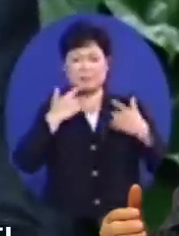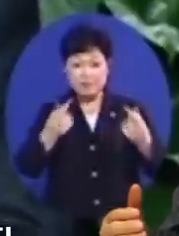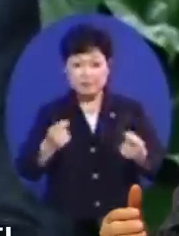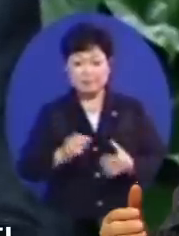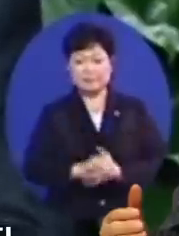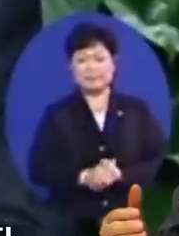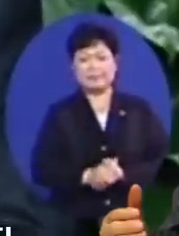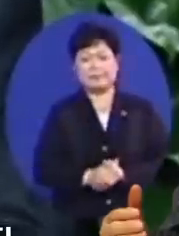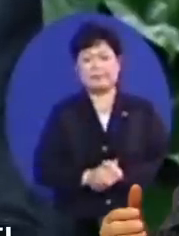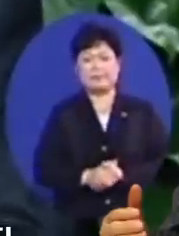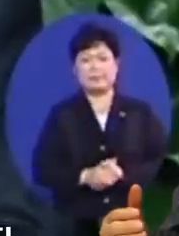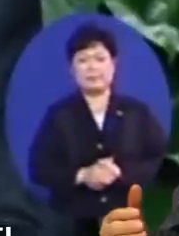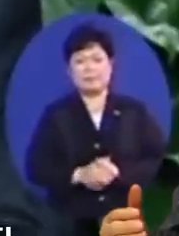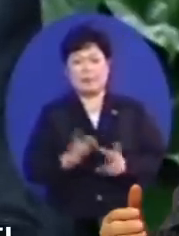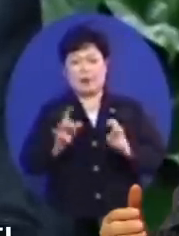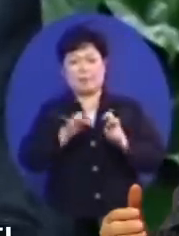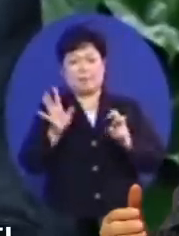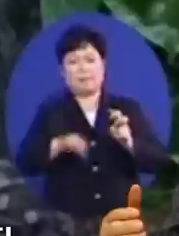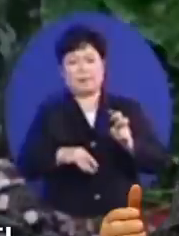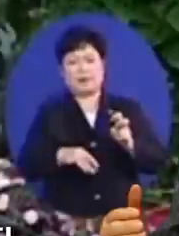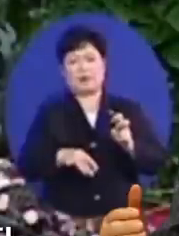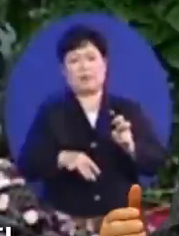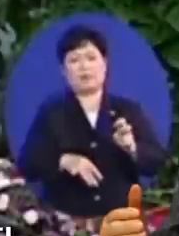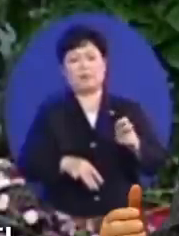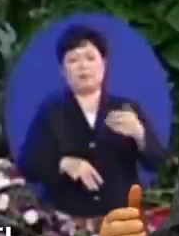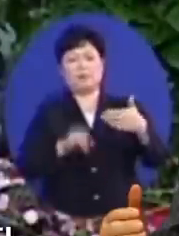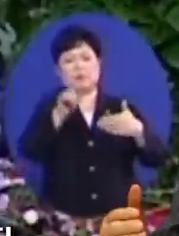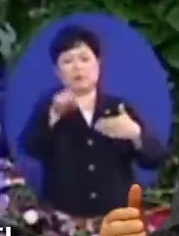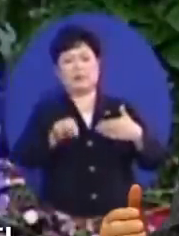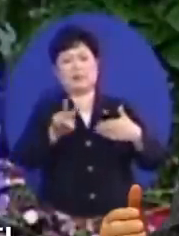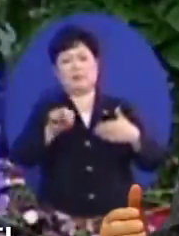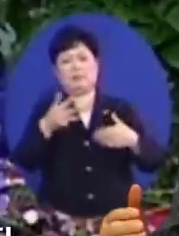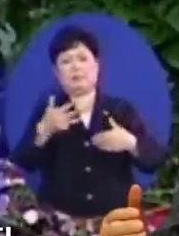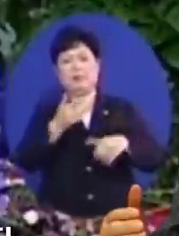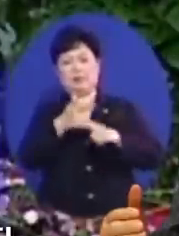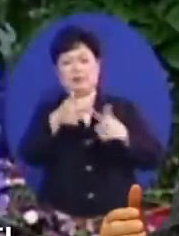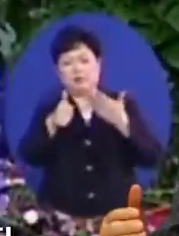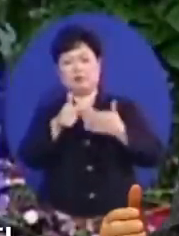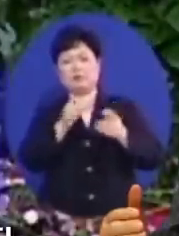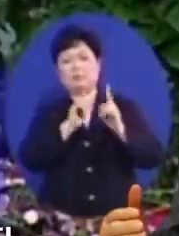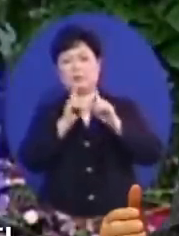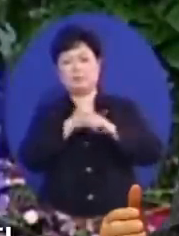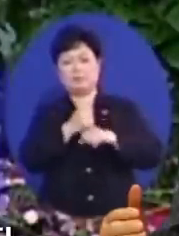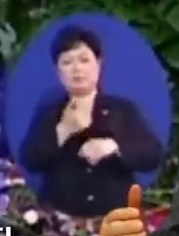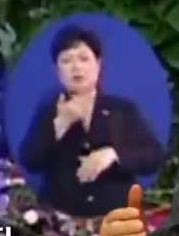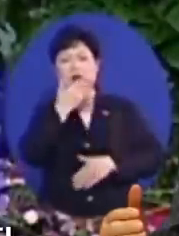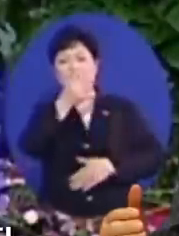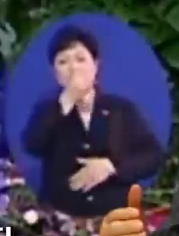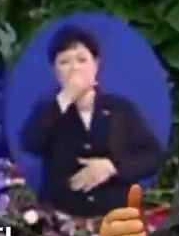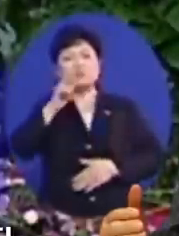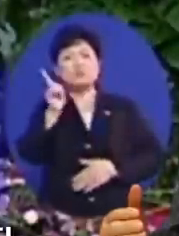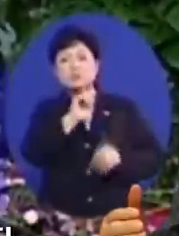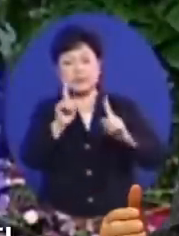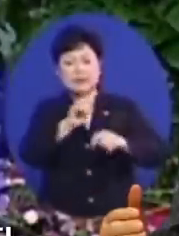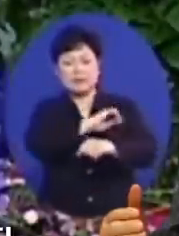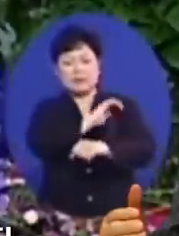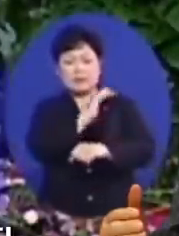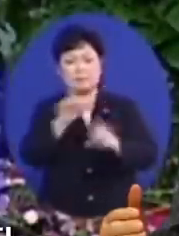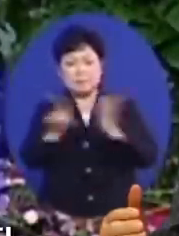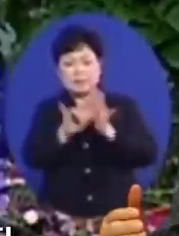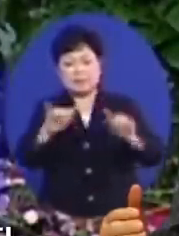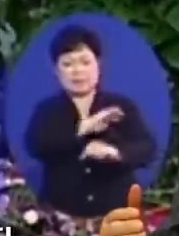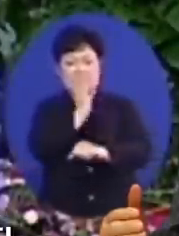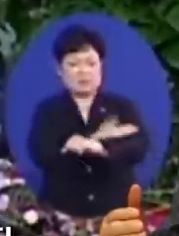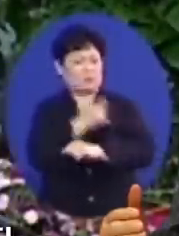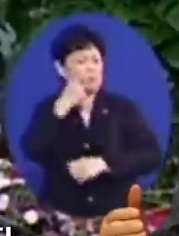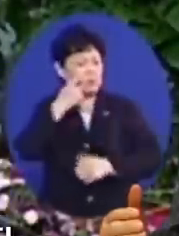것입니다. 마가복음 9장 23절에 예수께서 이르시되 할 수 있거든이 무슨 말이냐 믿는 자에게는 능치 못할 일이 없느니라.